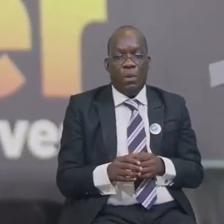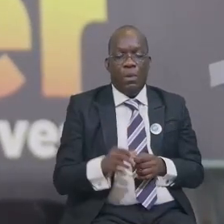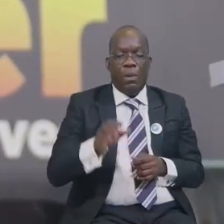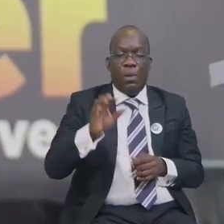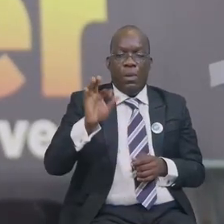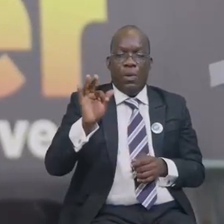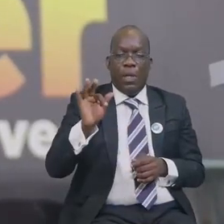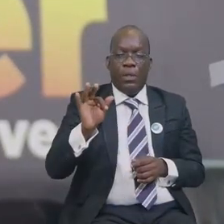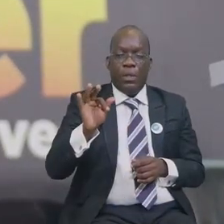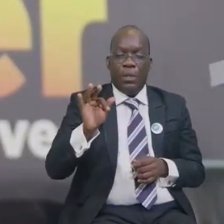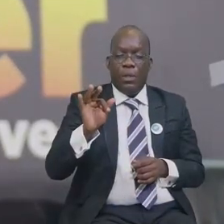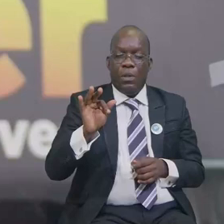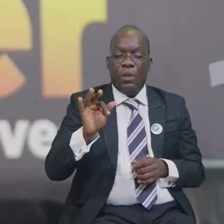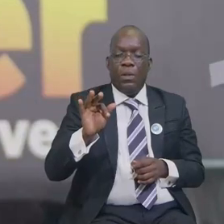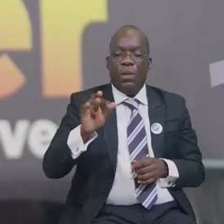en